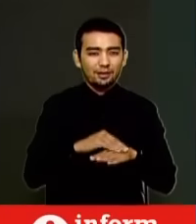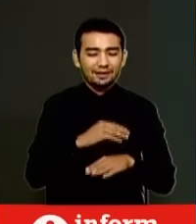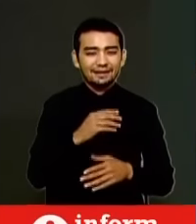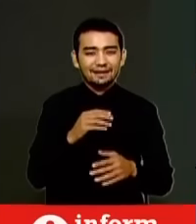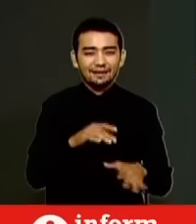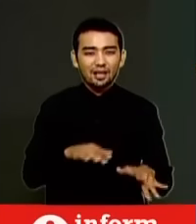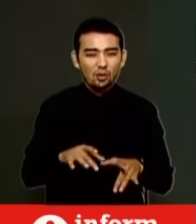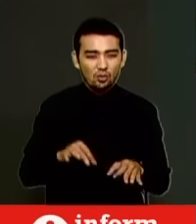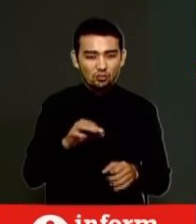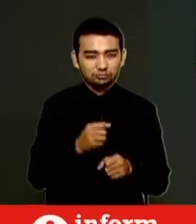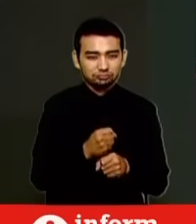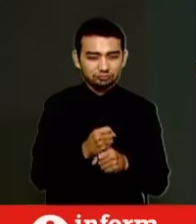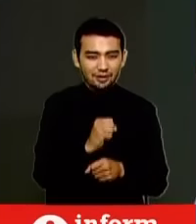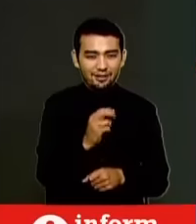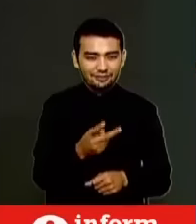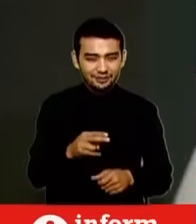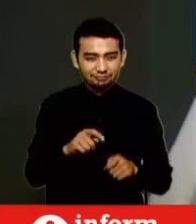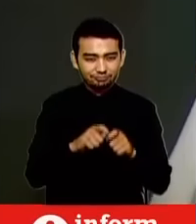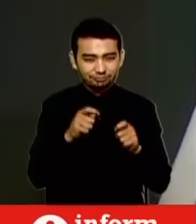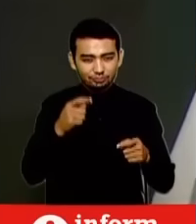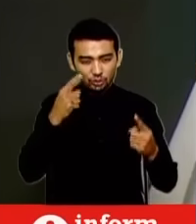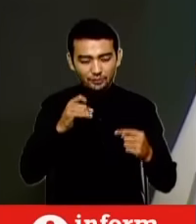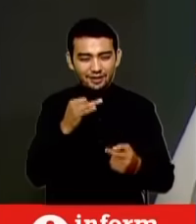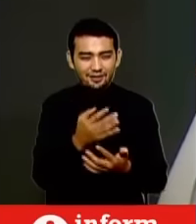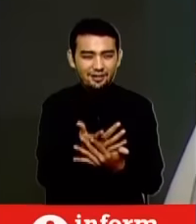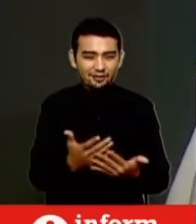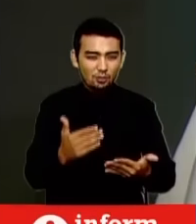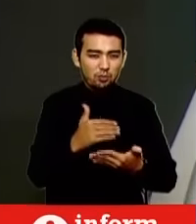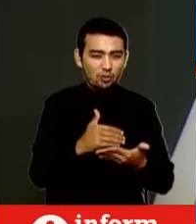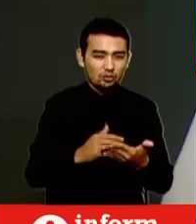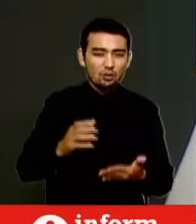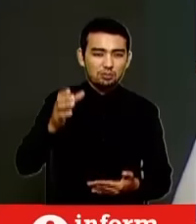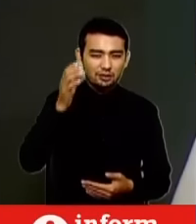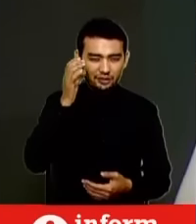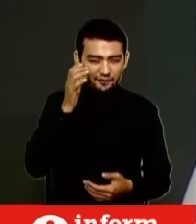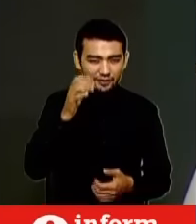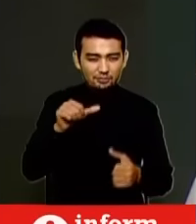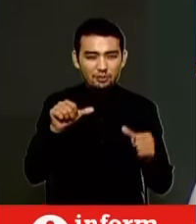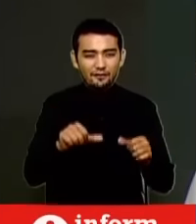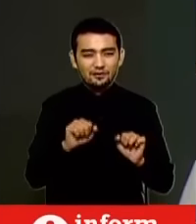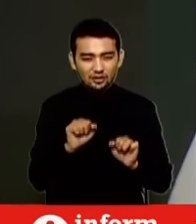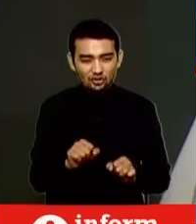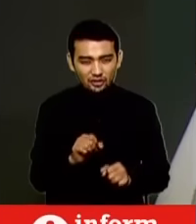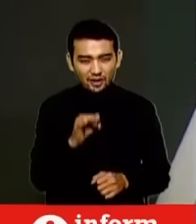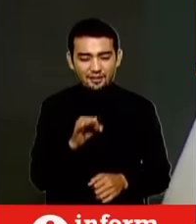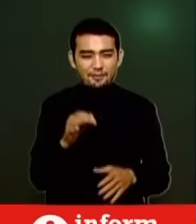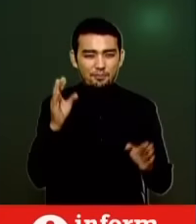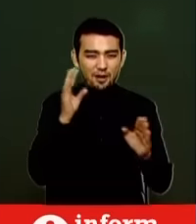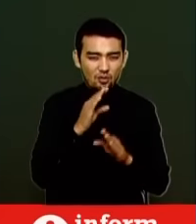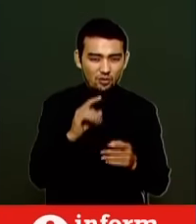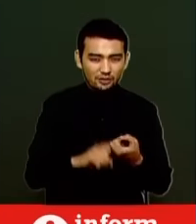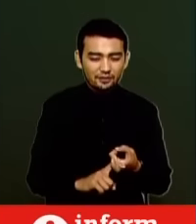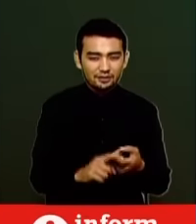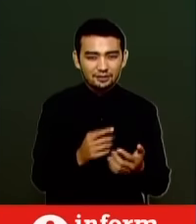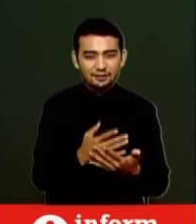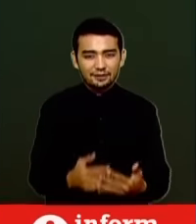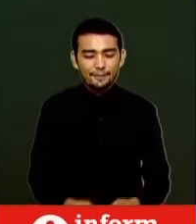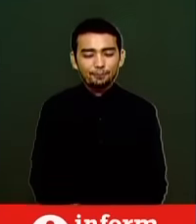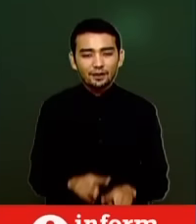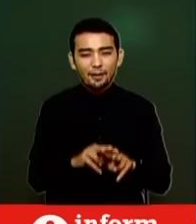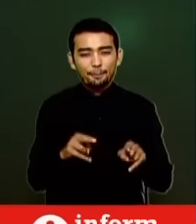мы реализуем различные проекты в области образования, здравоохранения, экологии. Подобные мероприятия